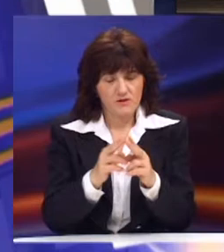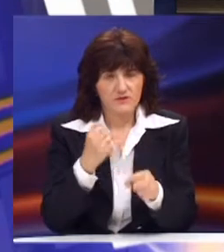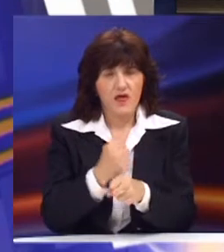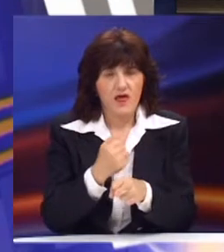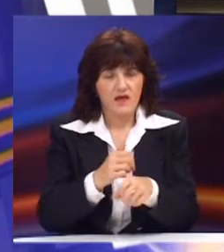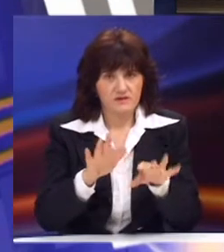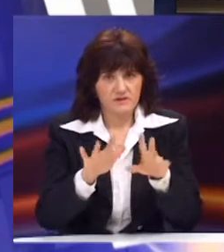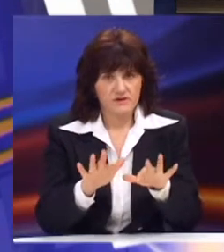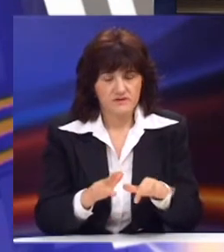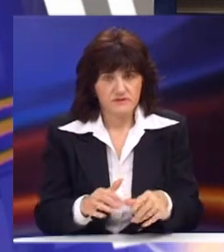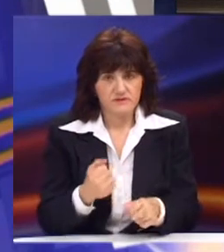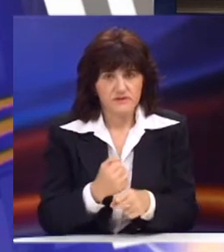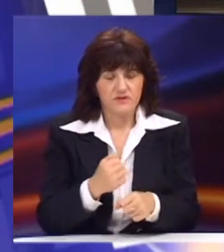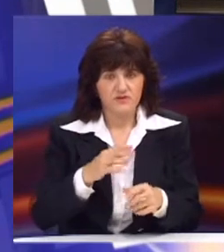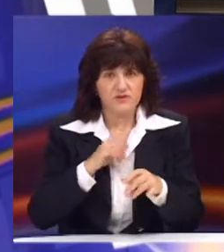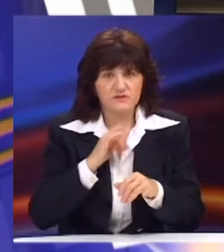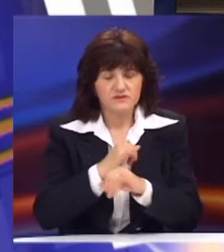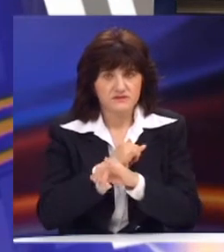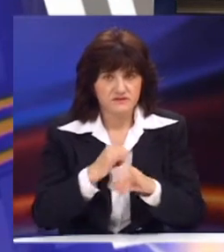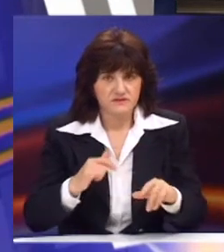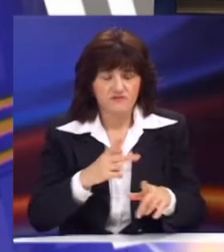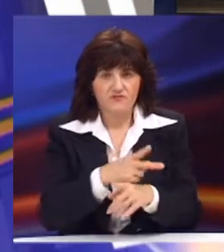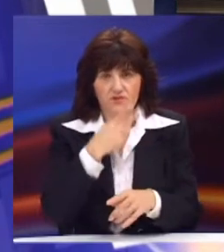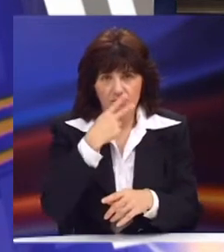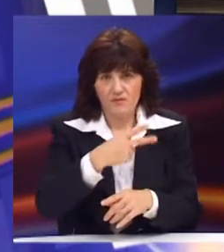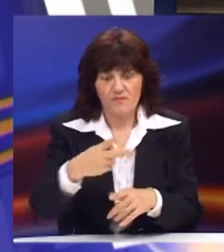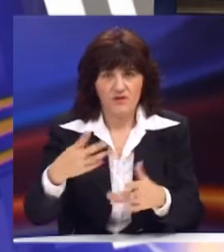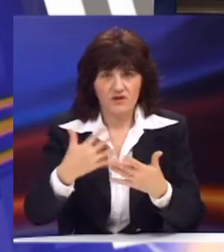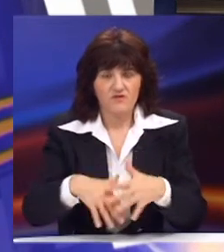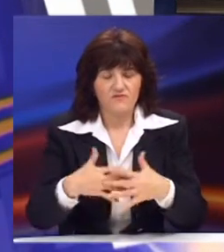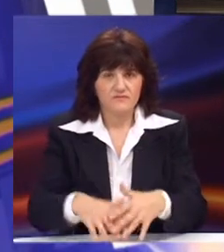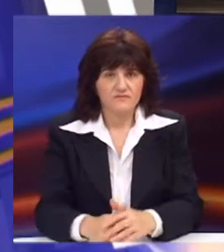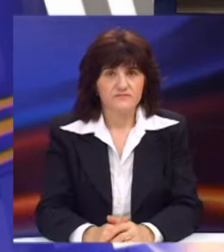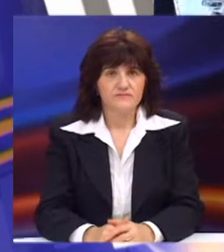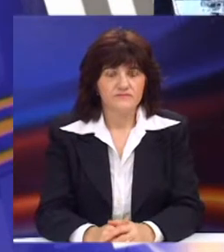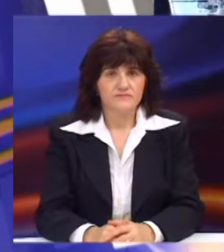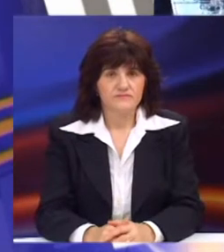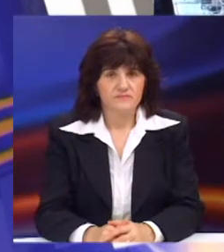radom Kancelarije za lokalni ekonomski razvoj, a obišli su i industrijsku zonu.